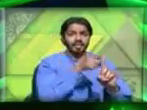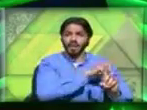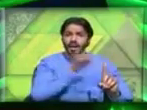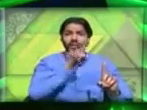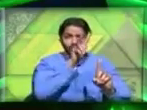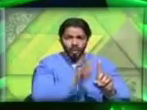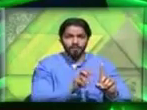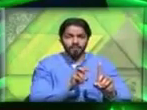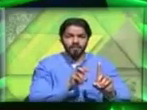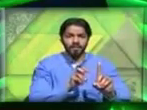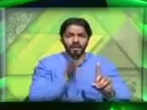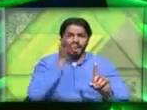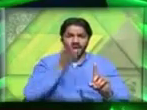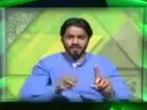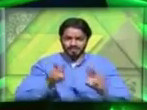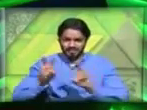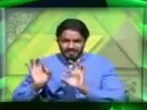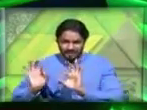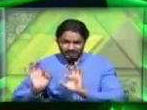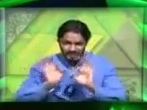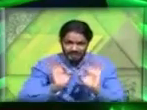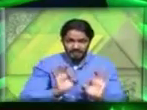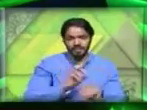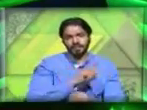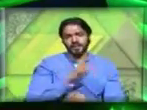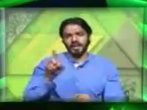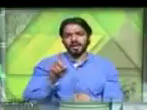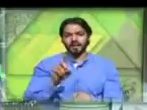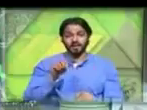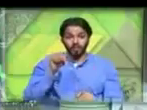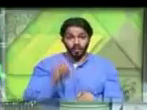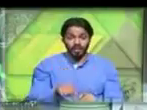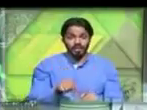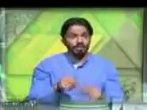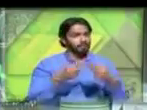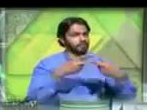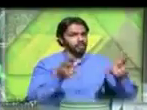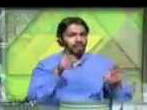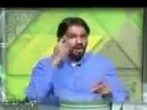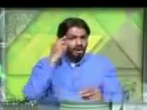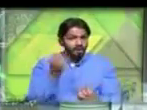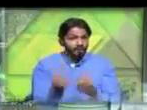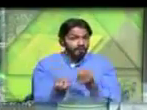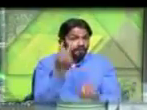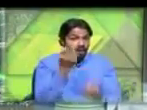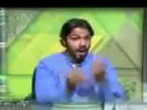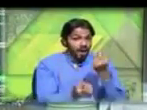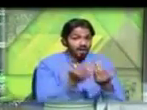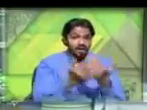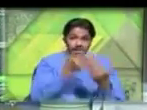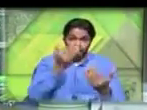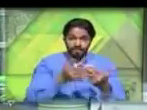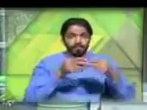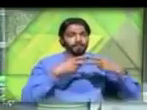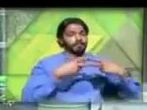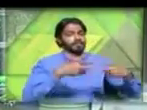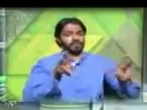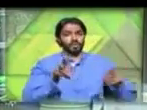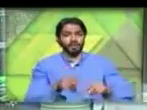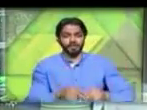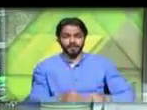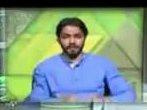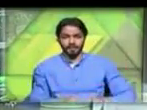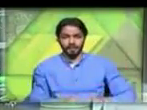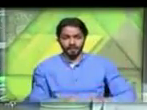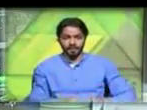ذكر كثير من أئمتنا أن باب الاجتهاد مفتوح إلى يوم القيامة، ومنهم من قال بأن الاجتهاد